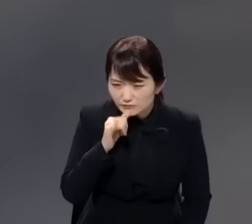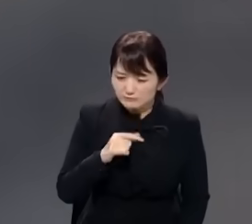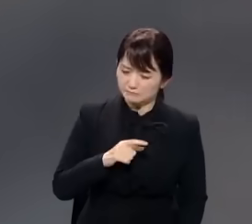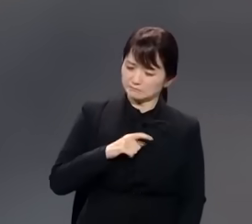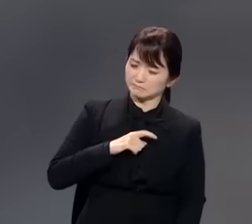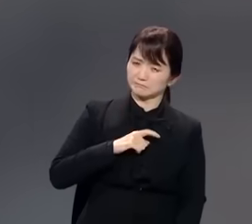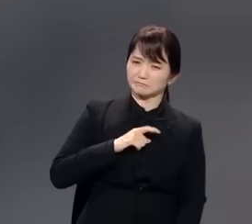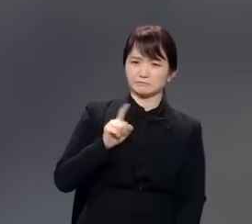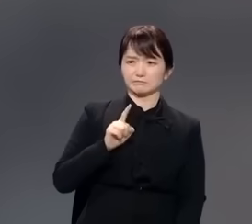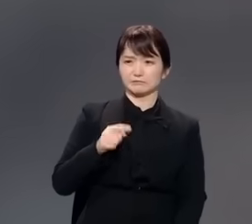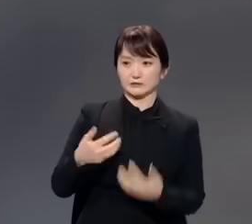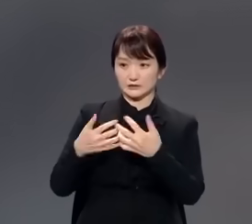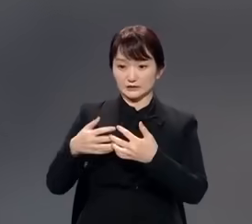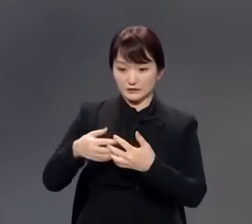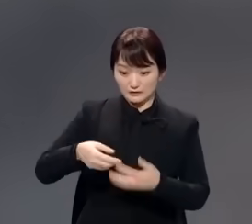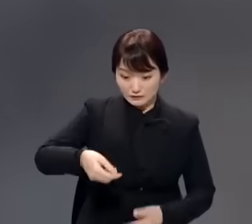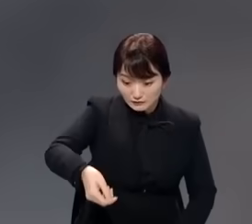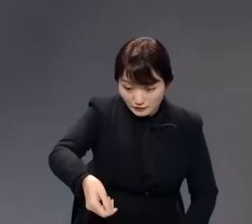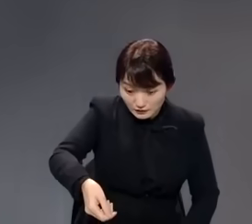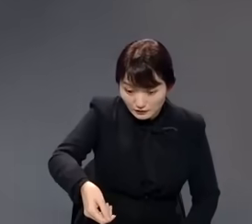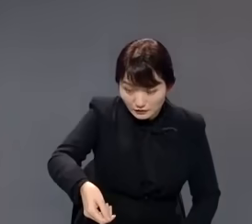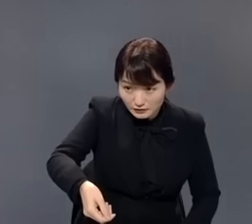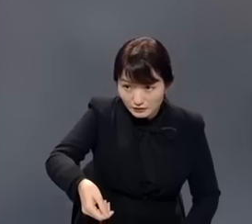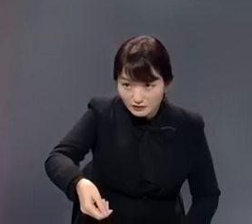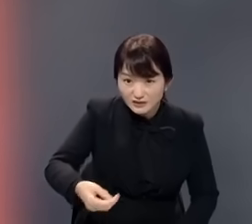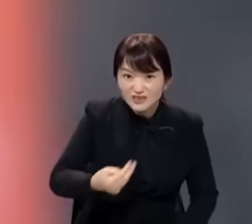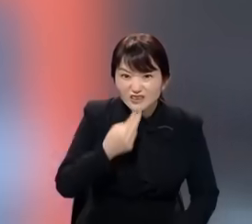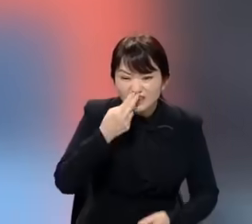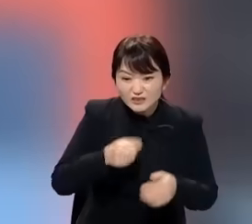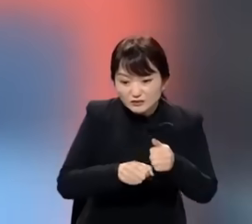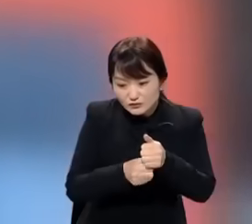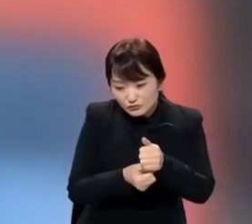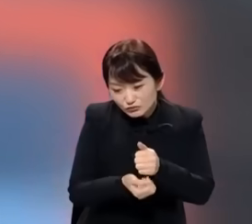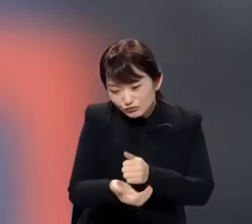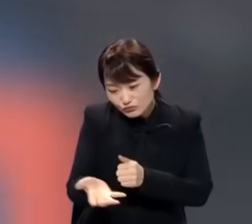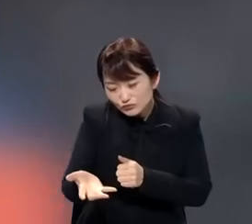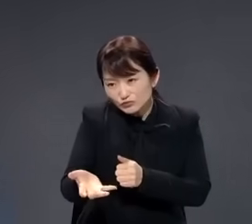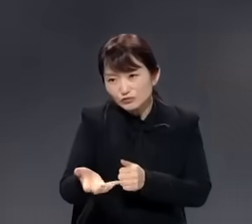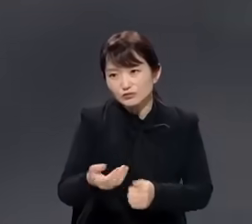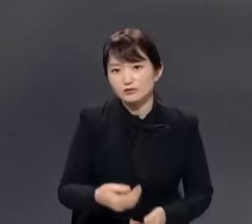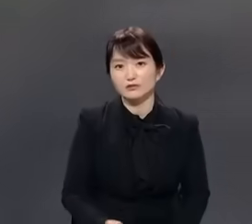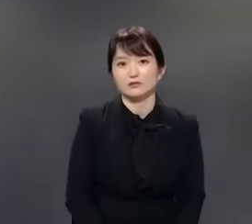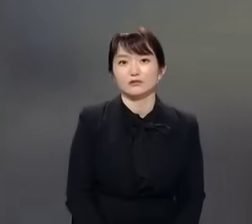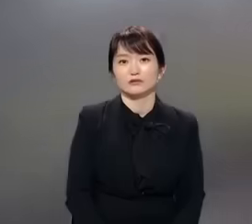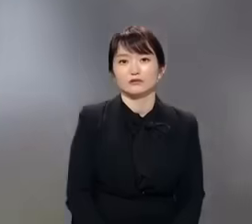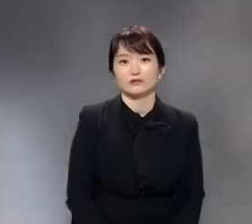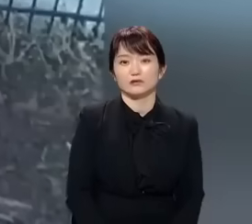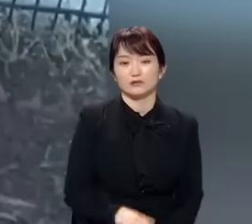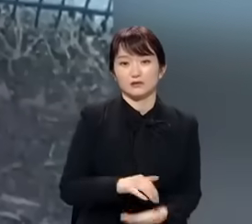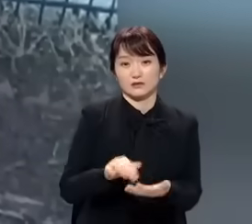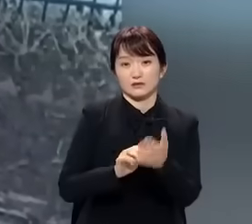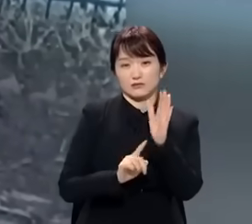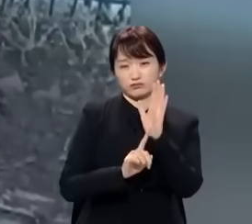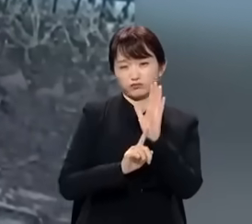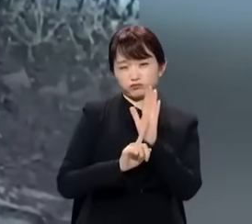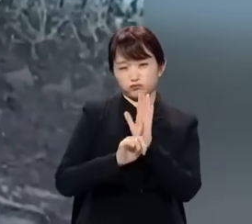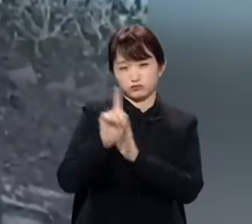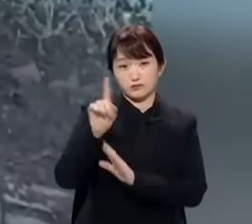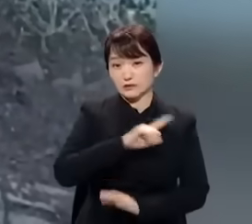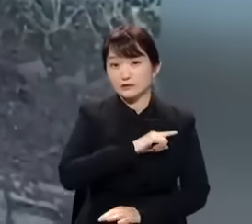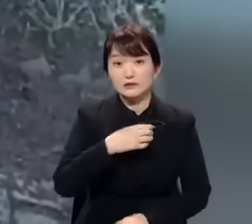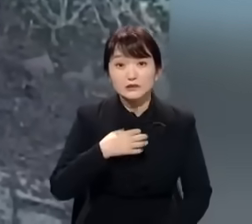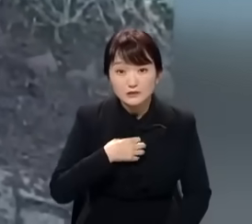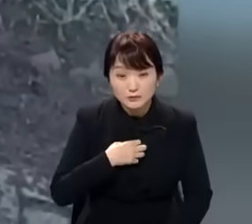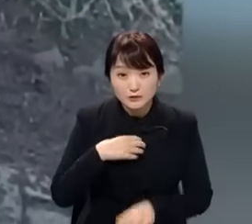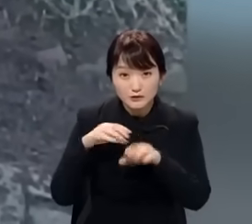수상한 낌새를 느끼고 허스키 옆에 놓은 구멍에 가스 누출 감지기를 지금 보시는 것처럼 대고 왔습니다. 잠깐만. 수치가 마구치 돋죠? 가장 위험한